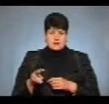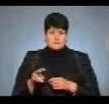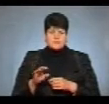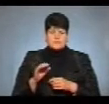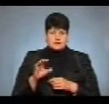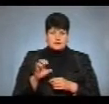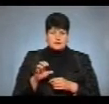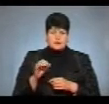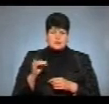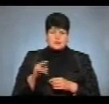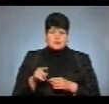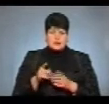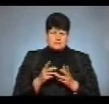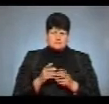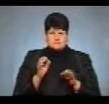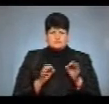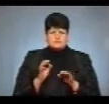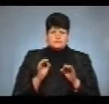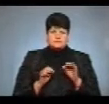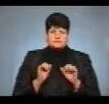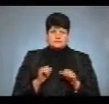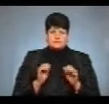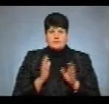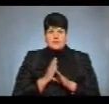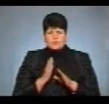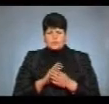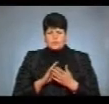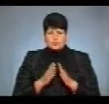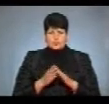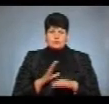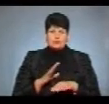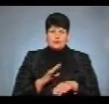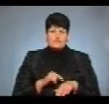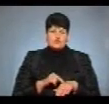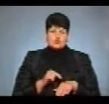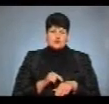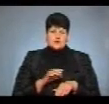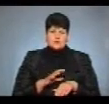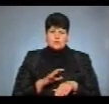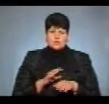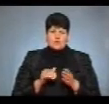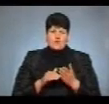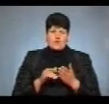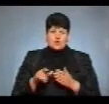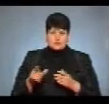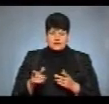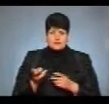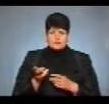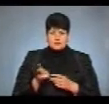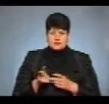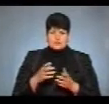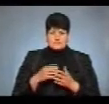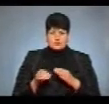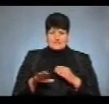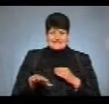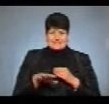враховується похибка, враховуючи погодні умови. По відчуттях взагалі волонтерів, які виходили на свої